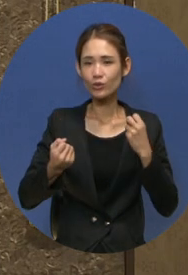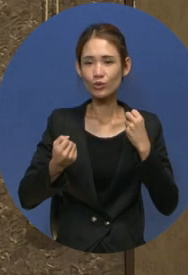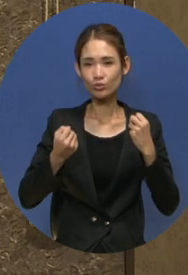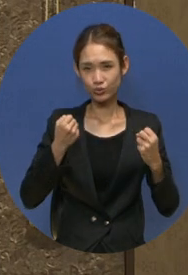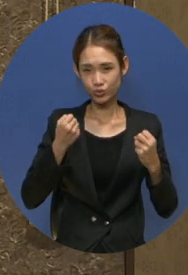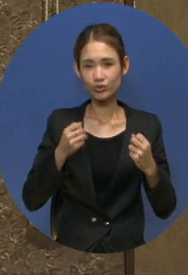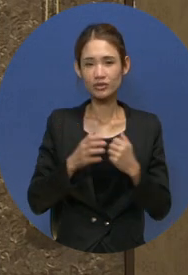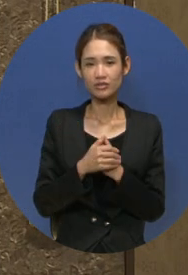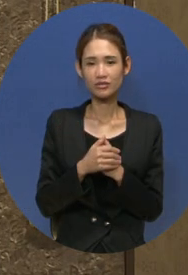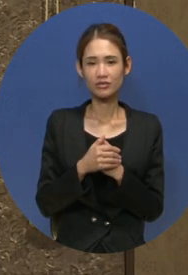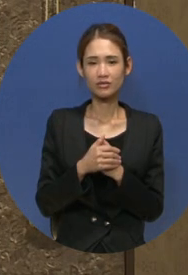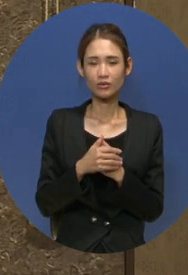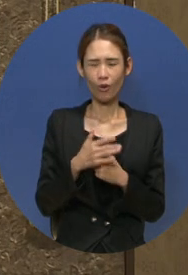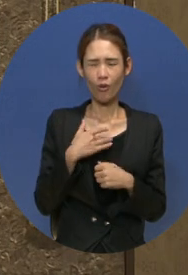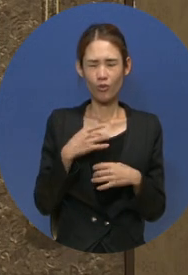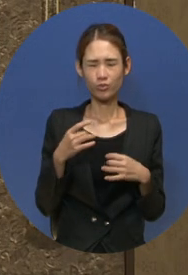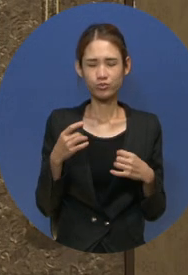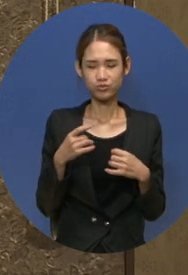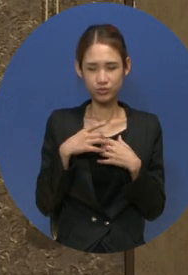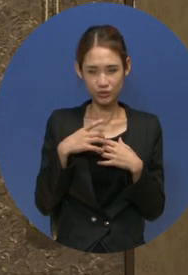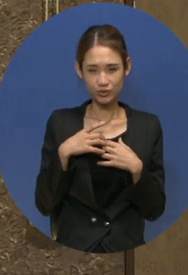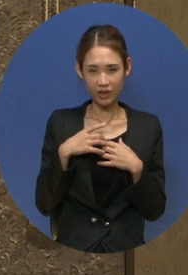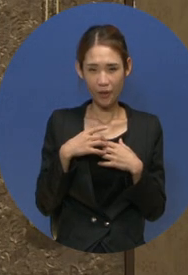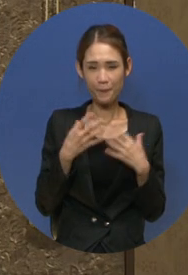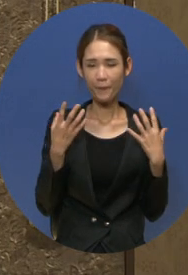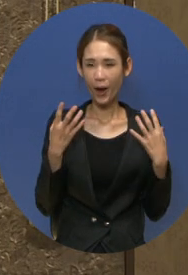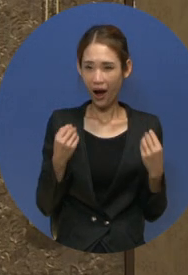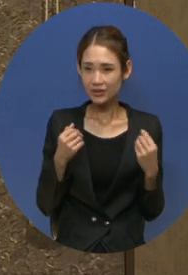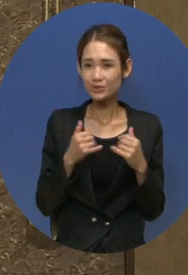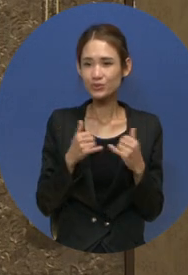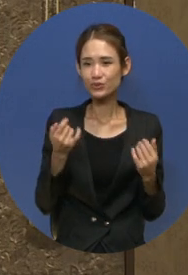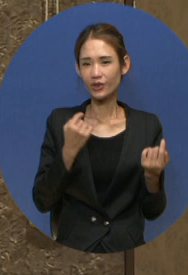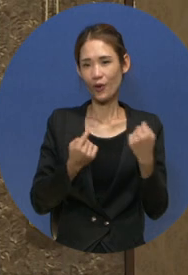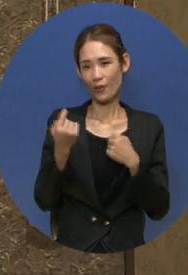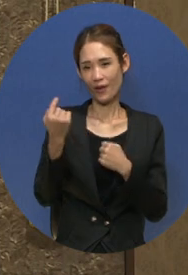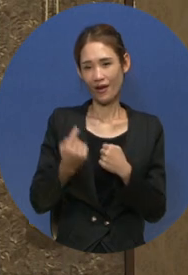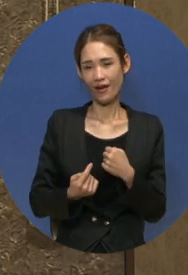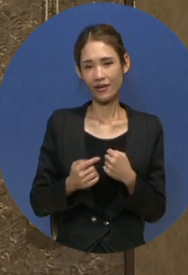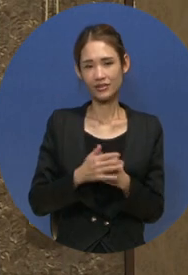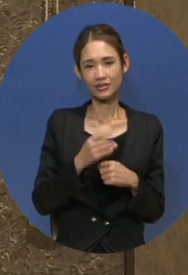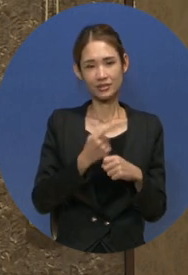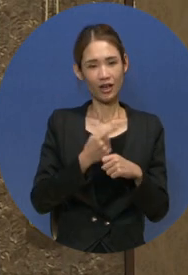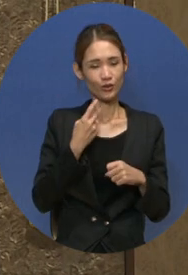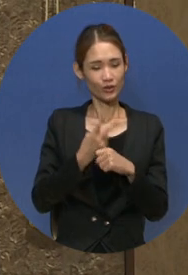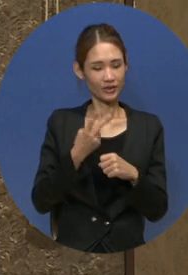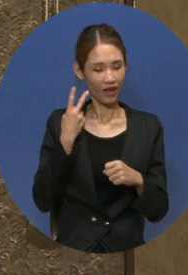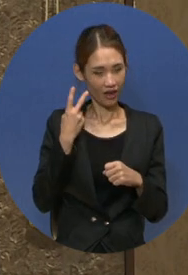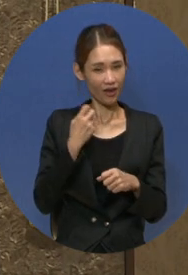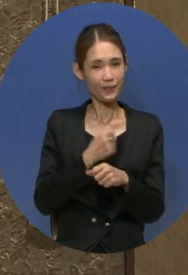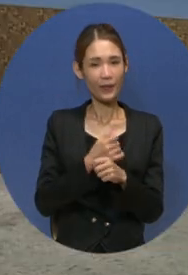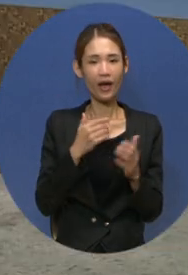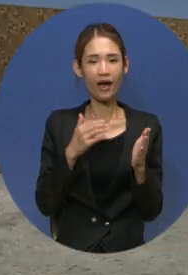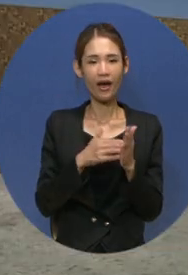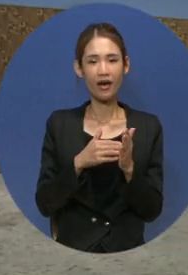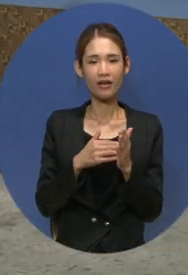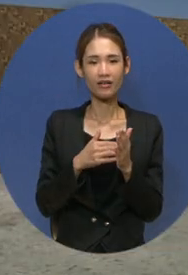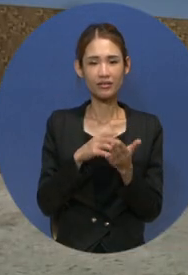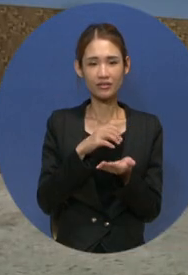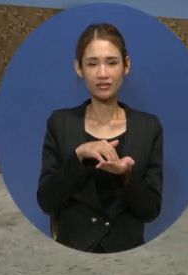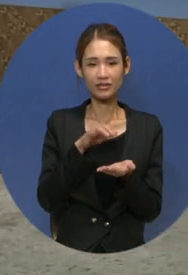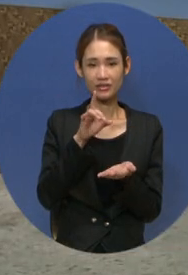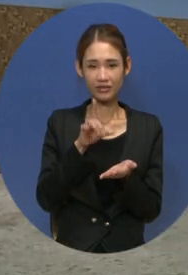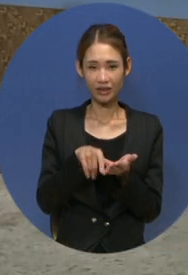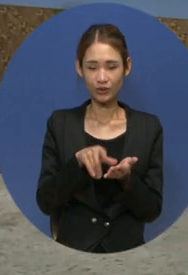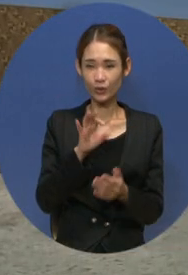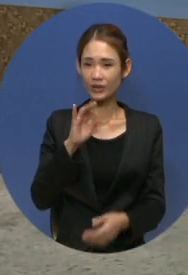시국에도 제가 불구하고 너무 놀랐어요. 굉장히 많은 분들이 왔다 가셨네요. 작년에도 했고, 재작년에도 했거든요. 근데 그때도 다